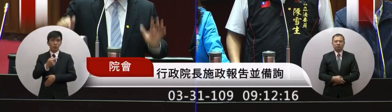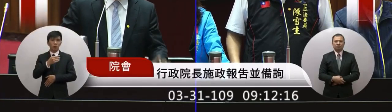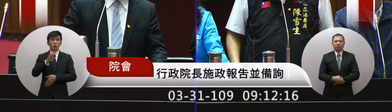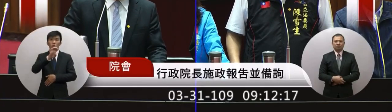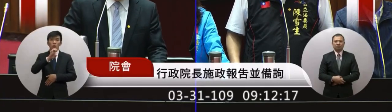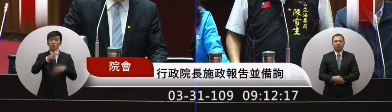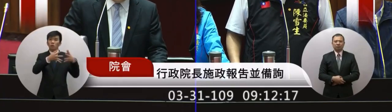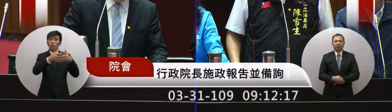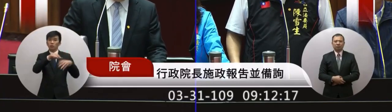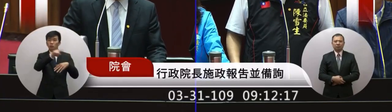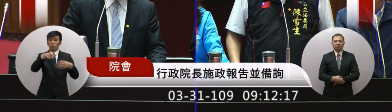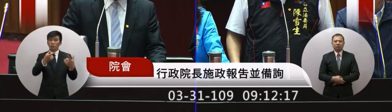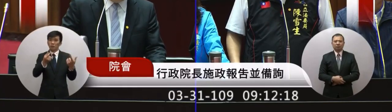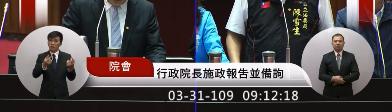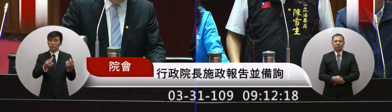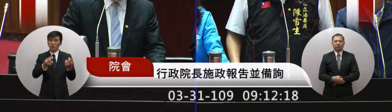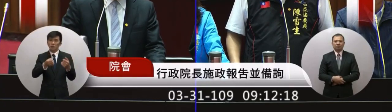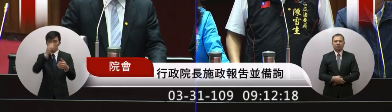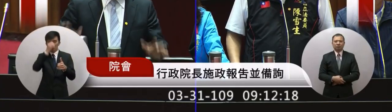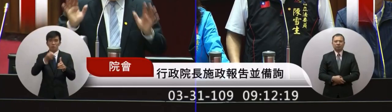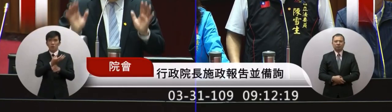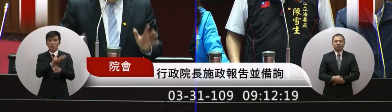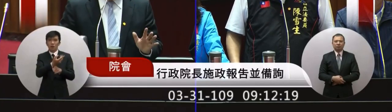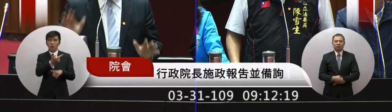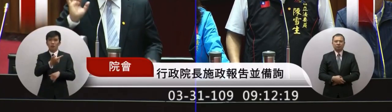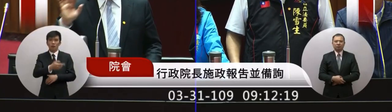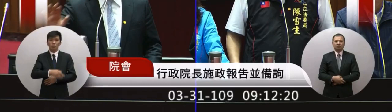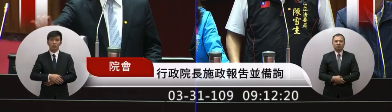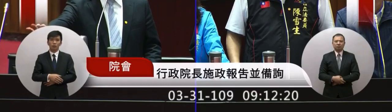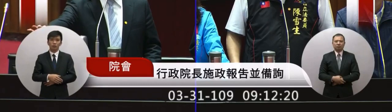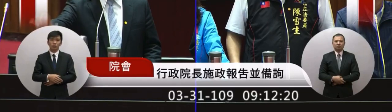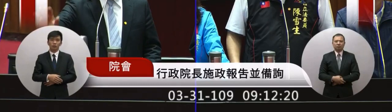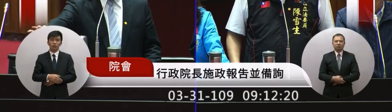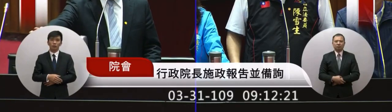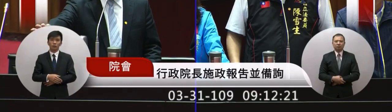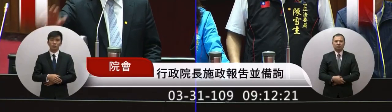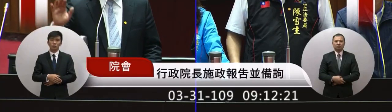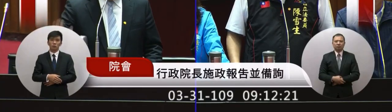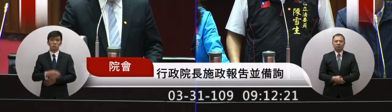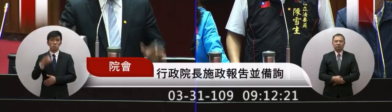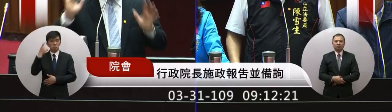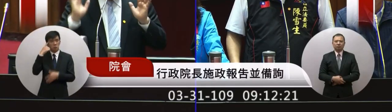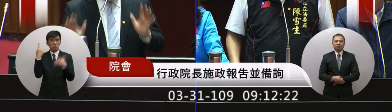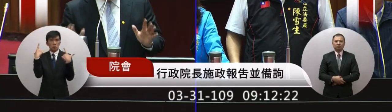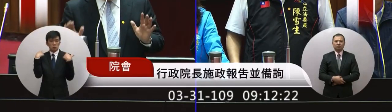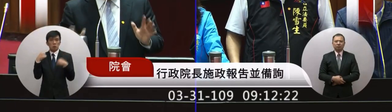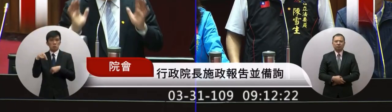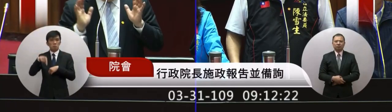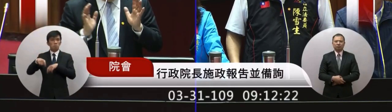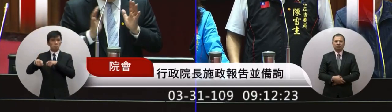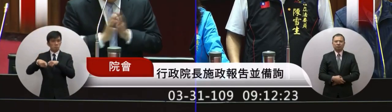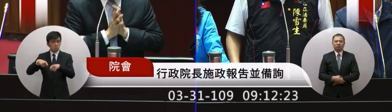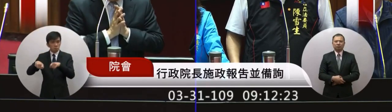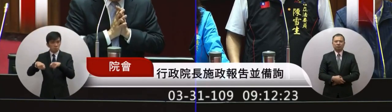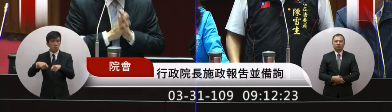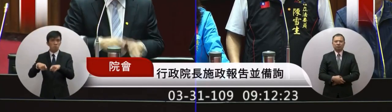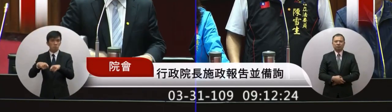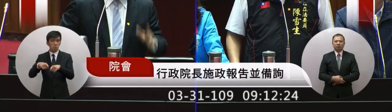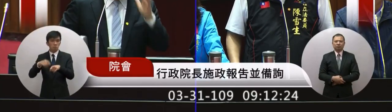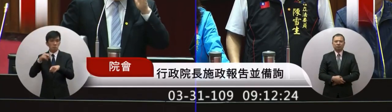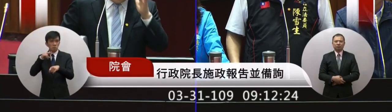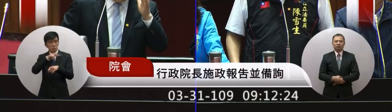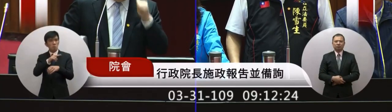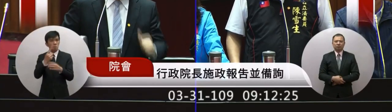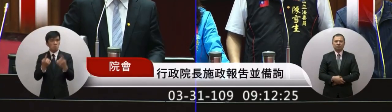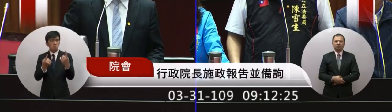的沦陷，所以显然年初的这个恐怕疫情还更严重。